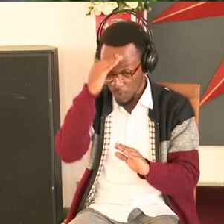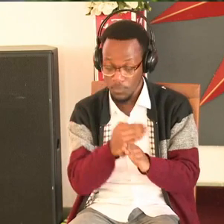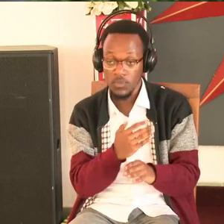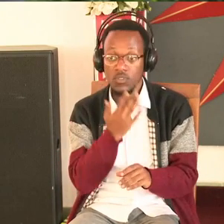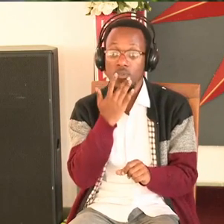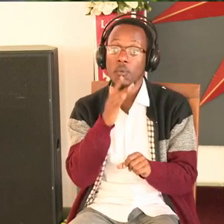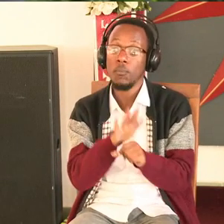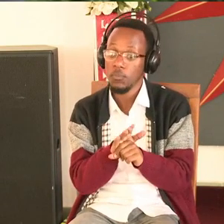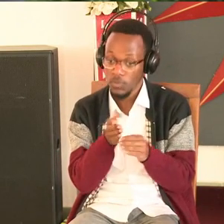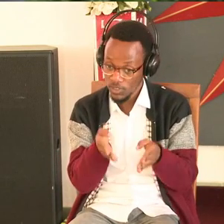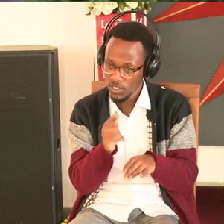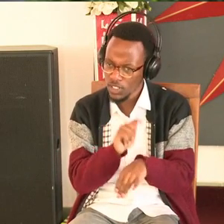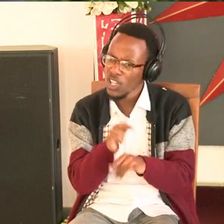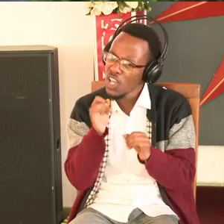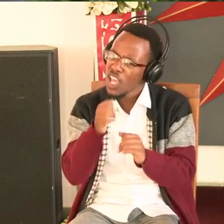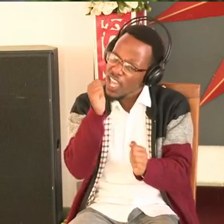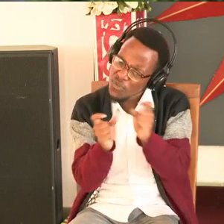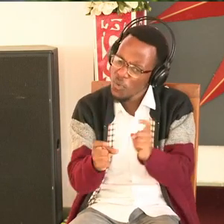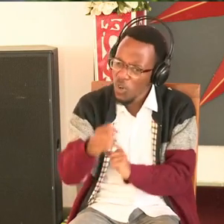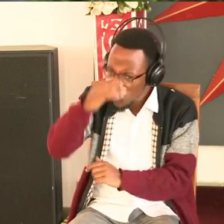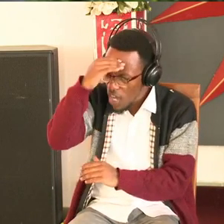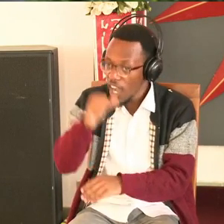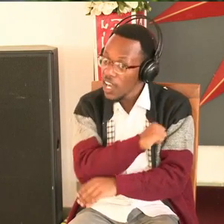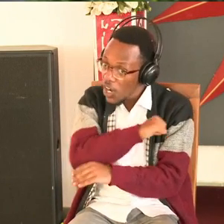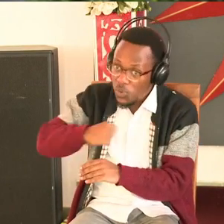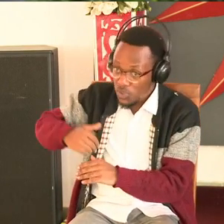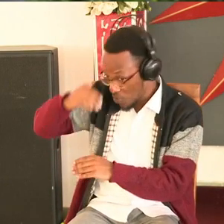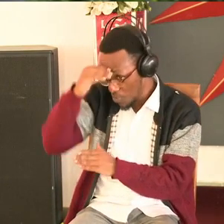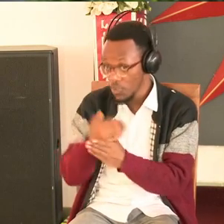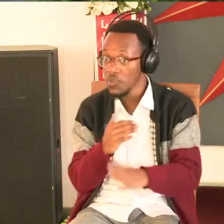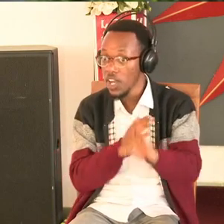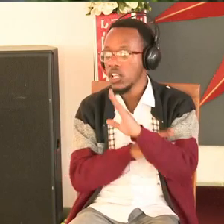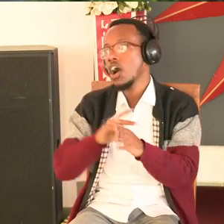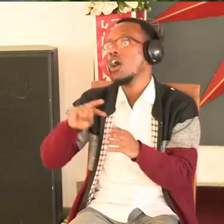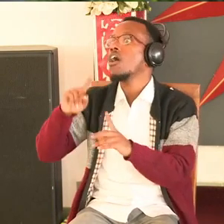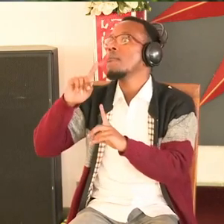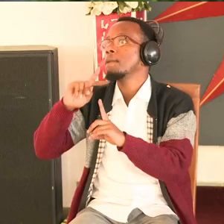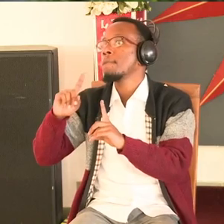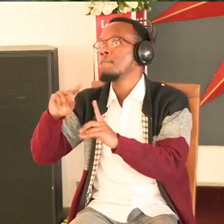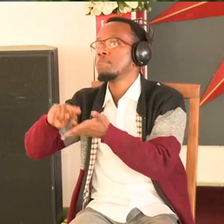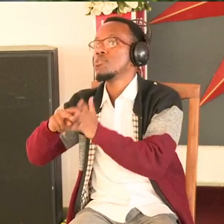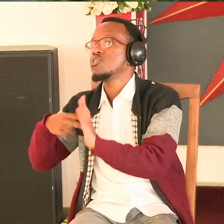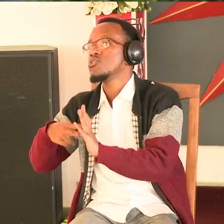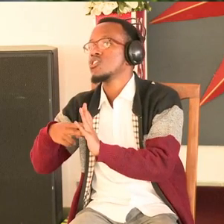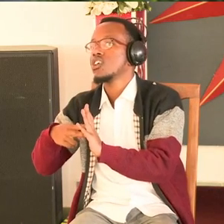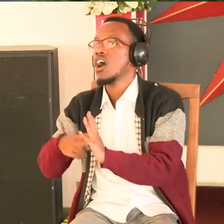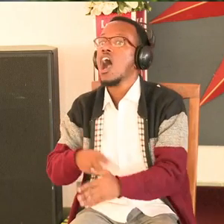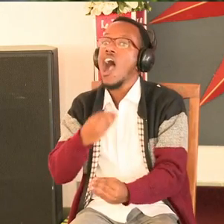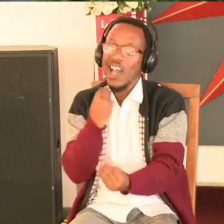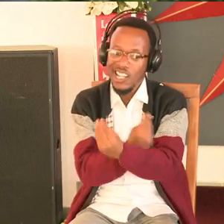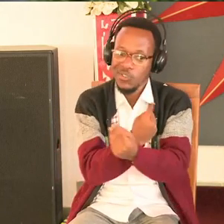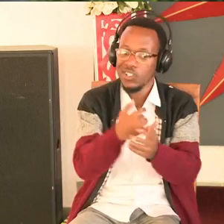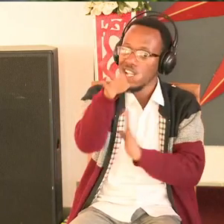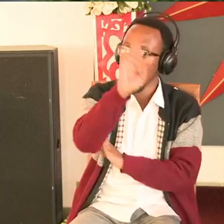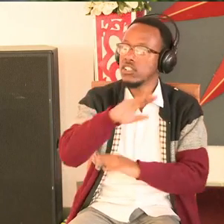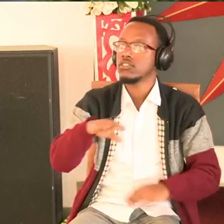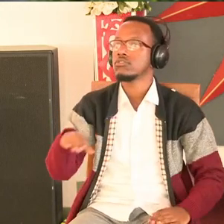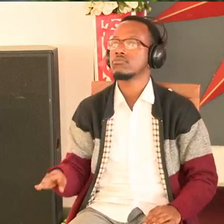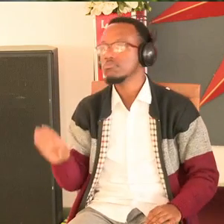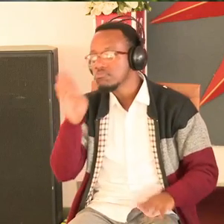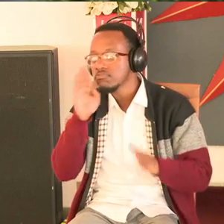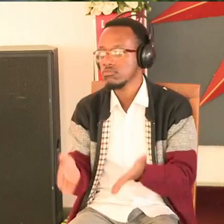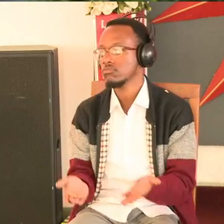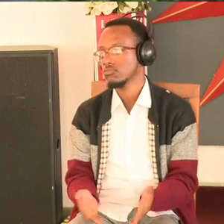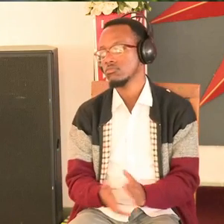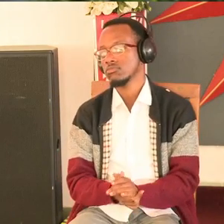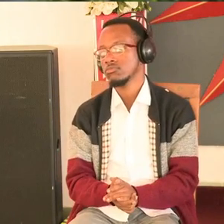amasezerano. Utizera Imana wese aba ahinduye Imana inyabinyoma. mis sur le fait de croire comme le